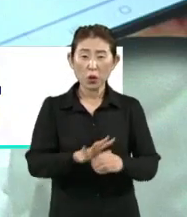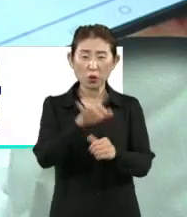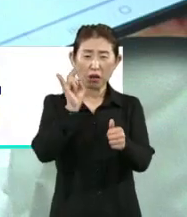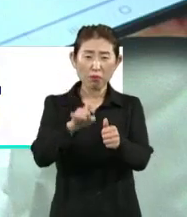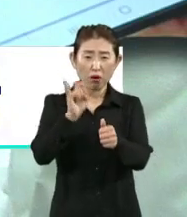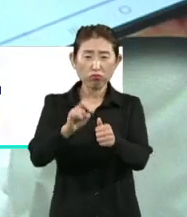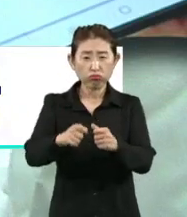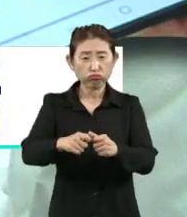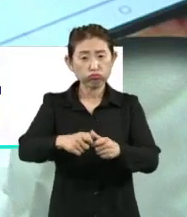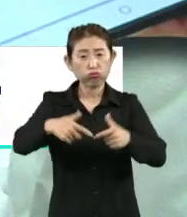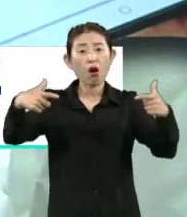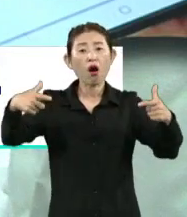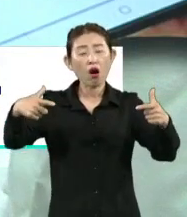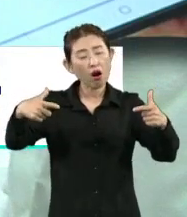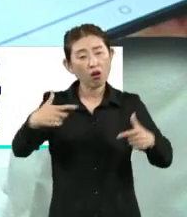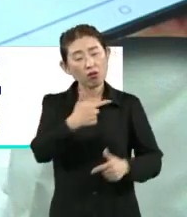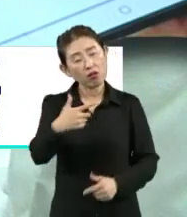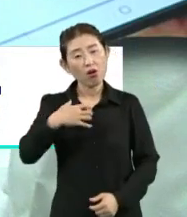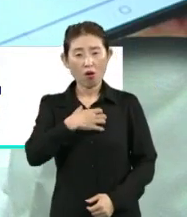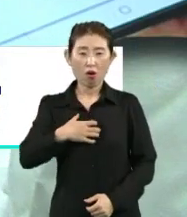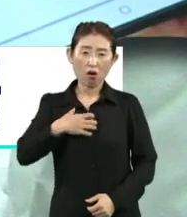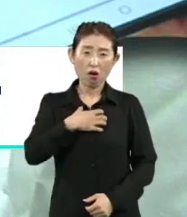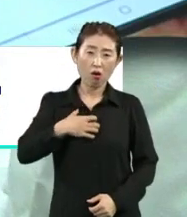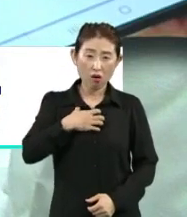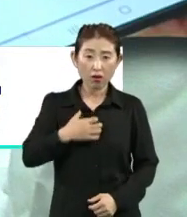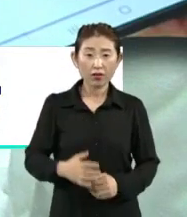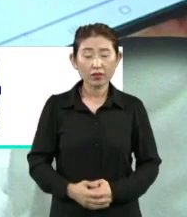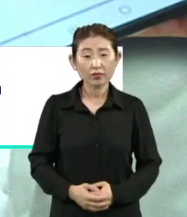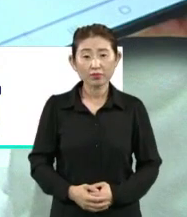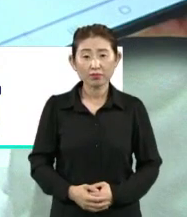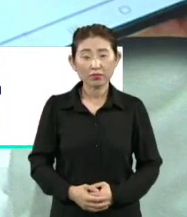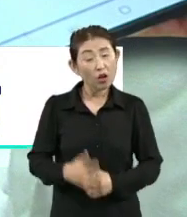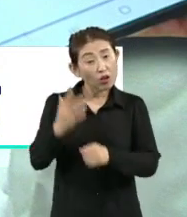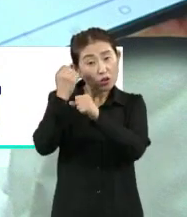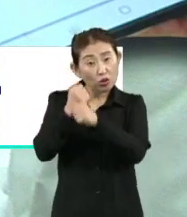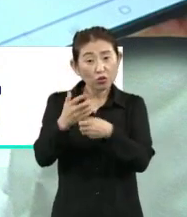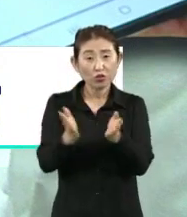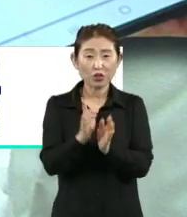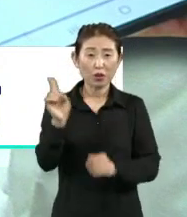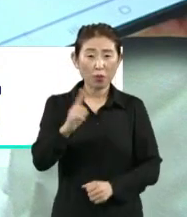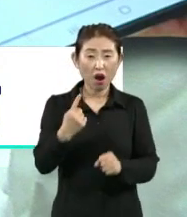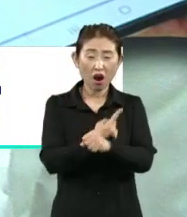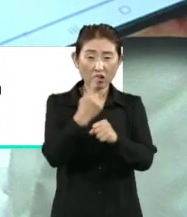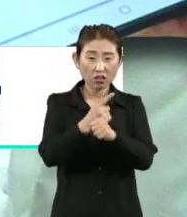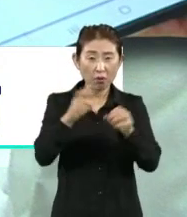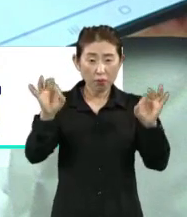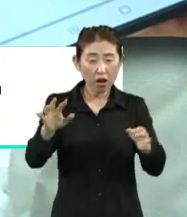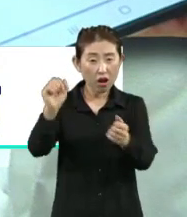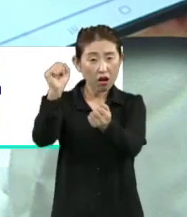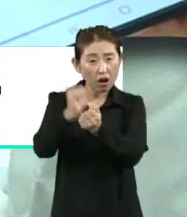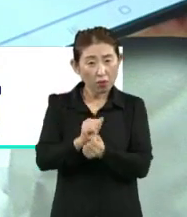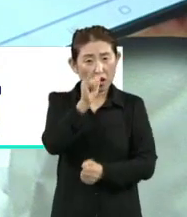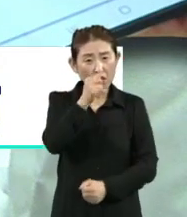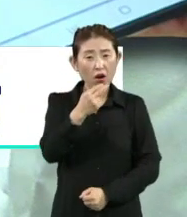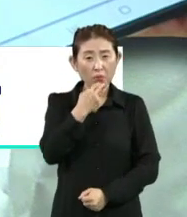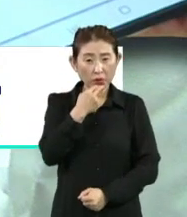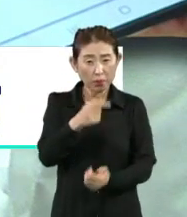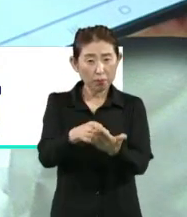이처럼 최근 코로나 확진자가 폭발적으로 늘고 있어서 걱정이 큰데요. 국내 연구진이 1시간 이내 PCR